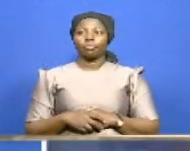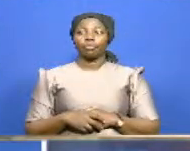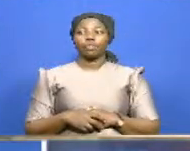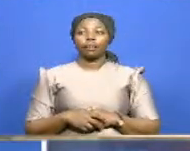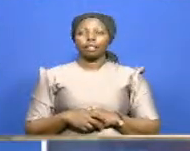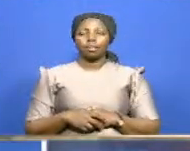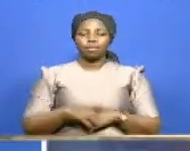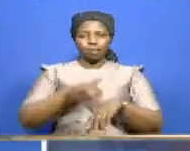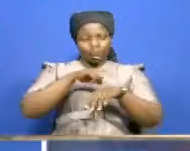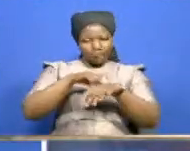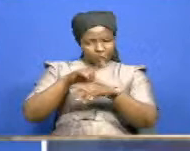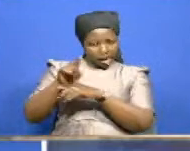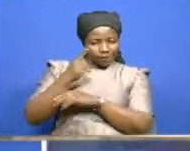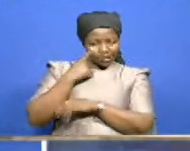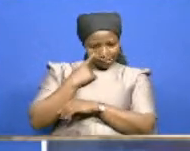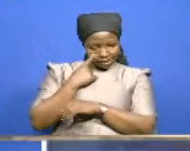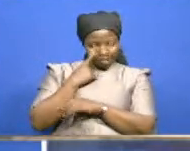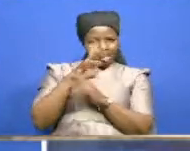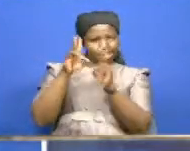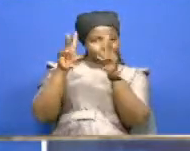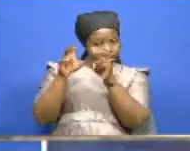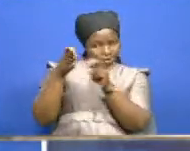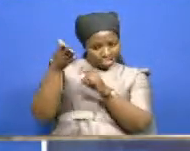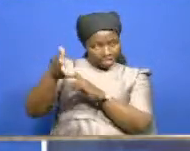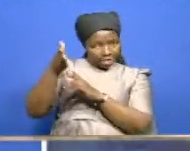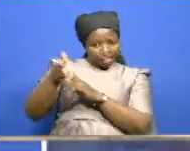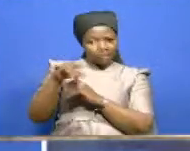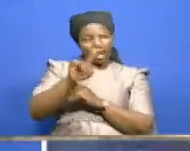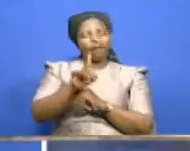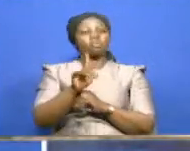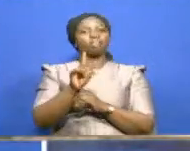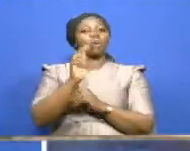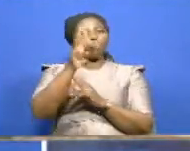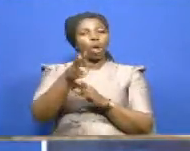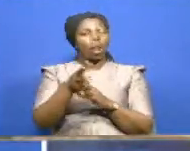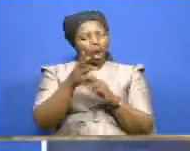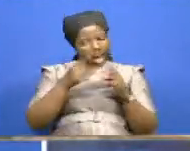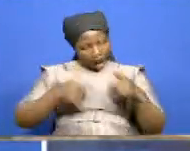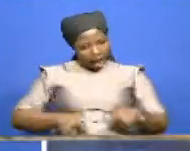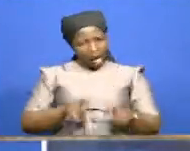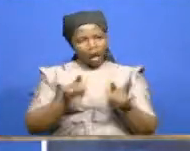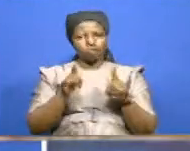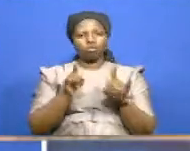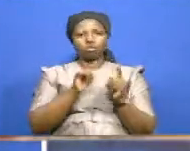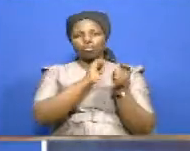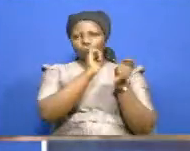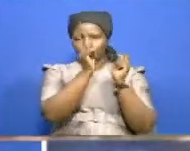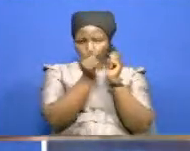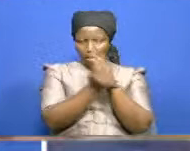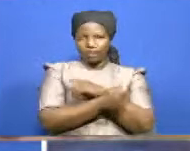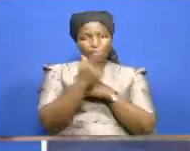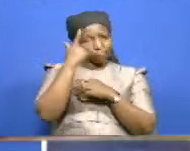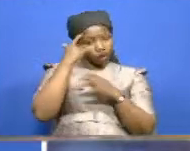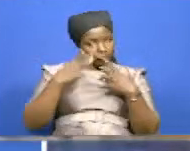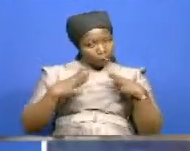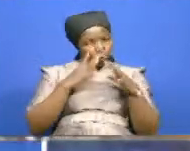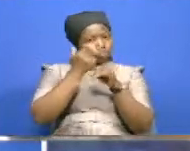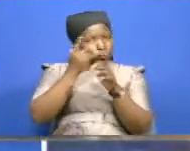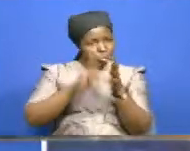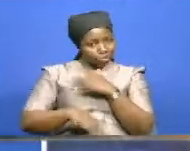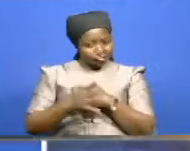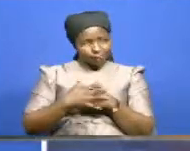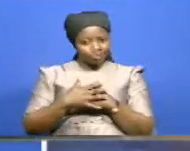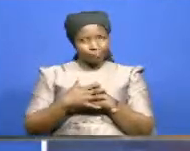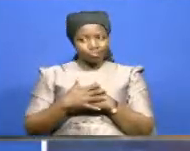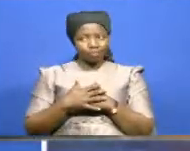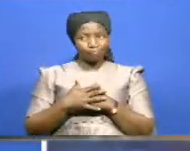Once he sees that there are issues, he will open that window. Ili watu wafanye nini? Wafanye